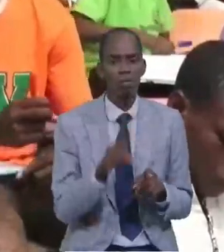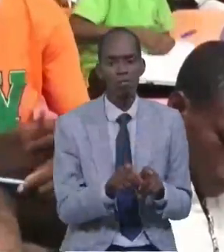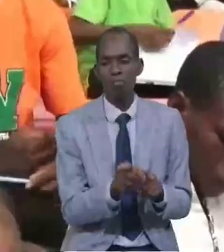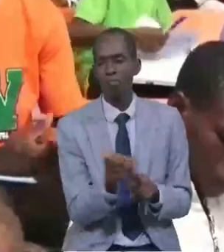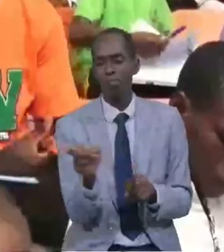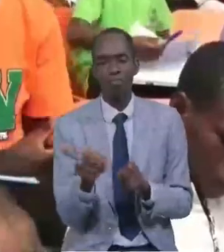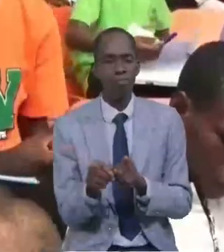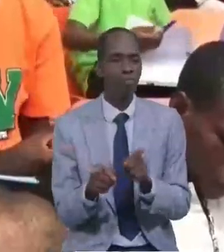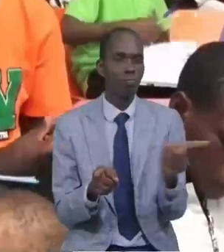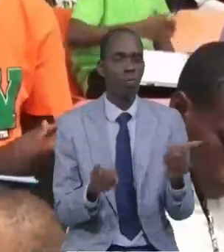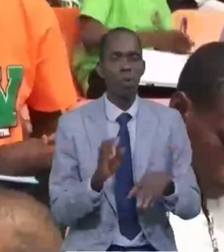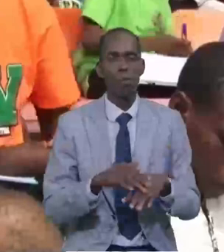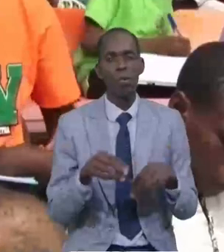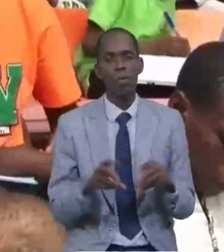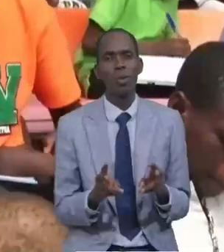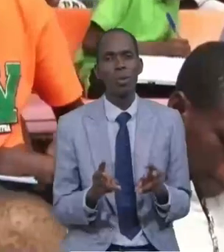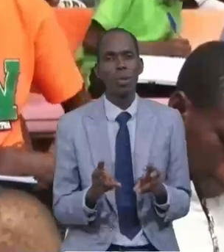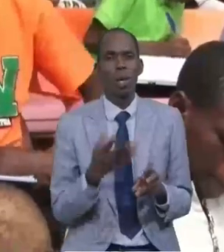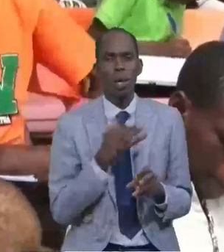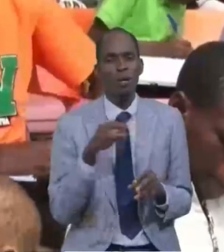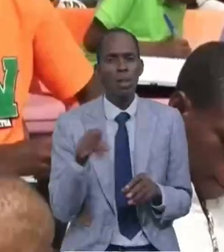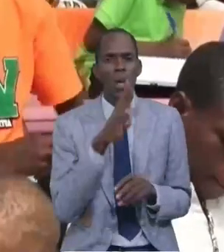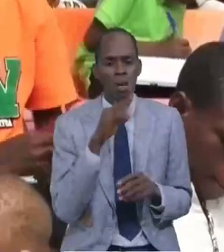Il est bon de comprendre ce que vous avez.